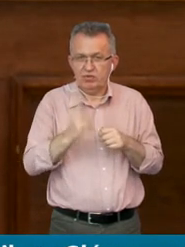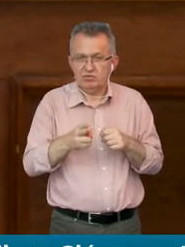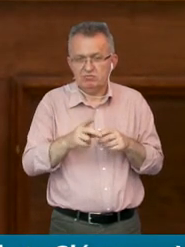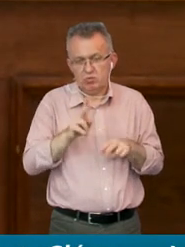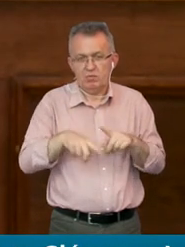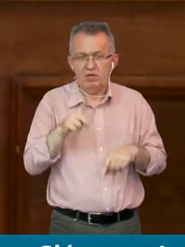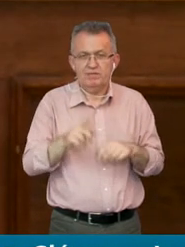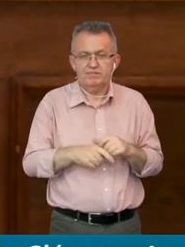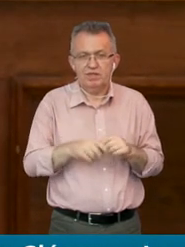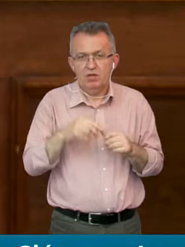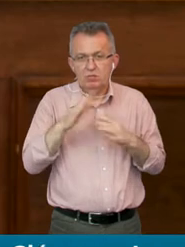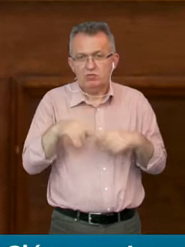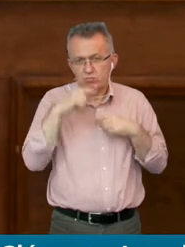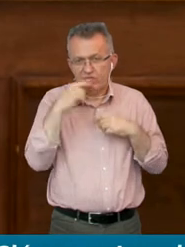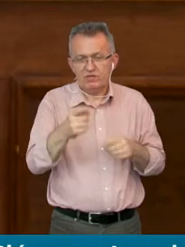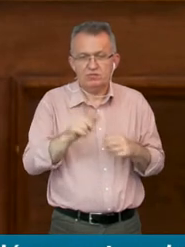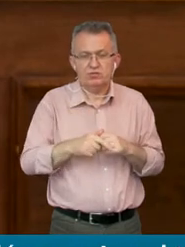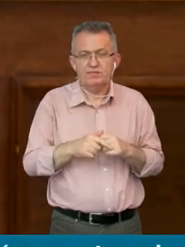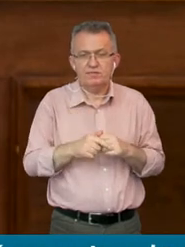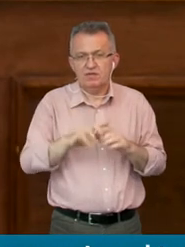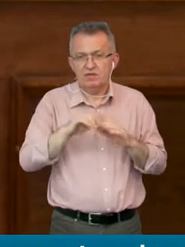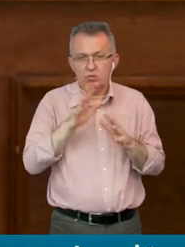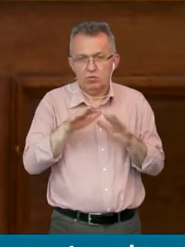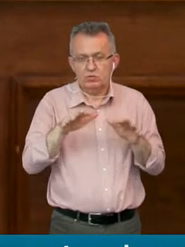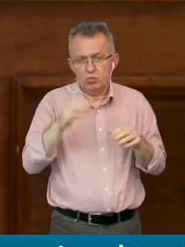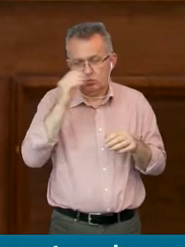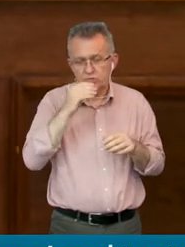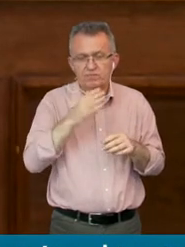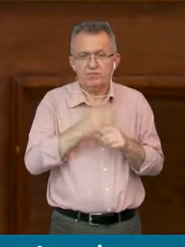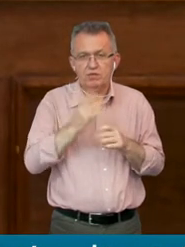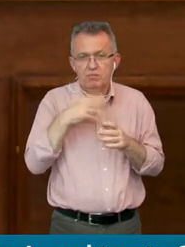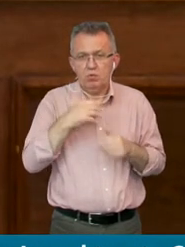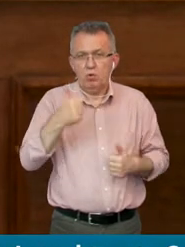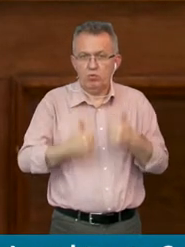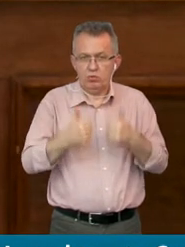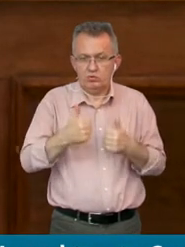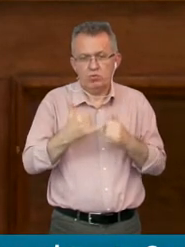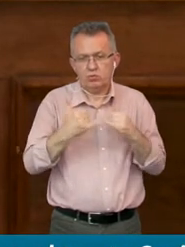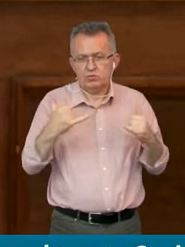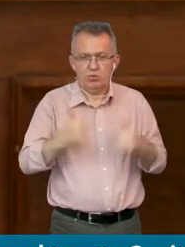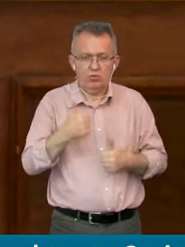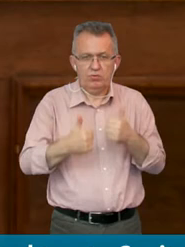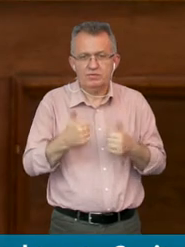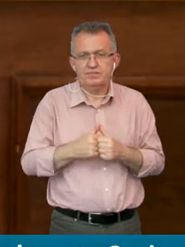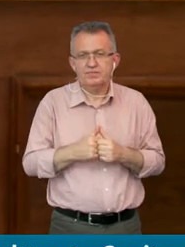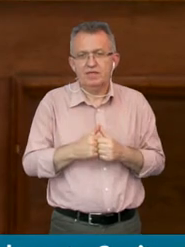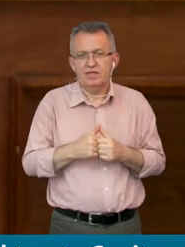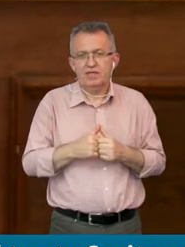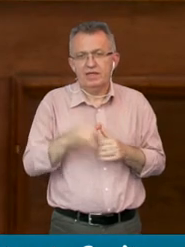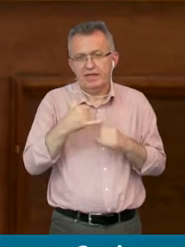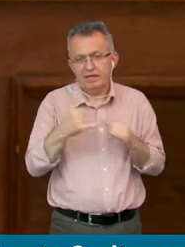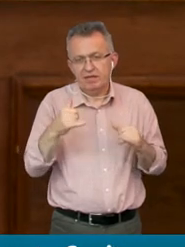zwykle. Muszę powiedzieć, że spora grupa uczniów też brała udział w konkursach, różnego rodzaju